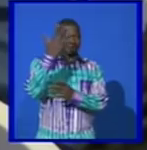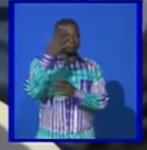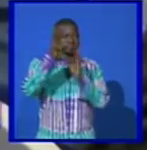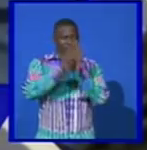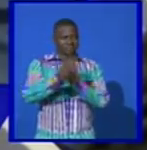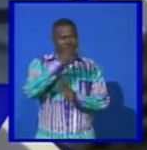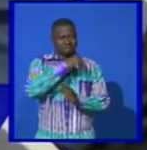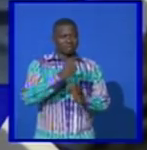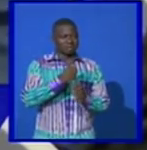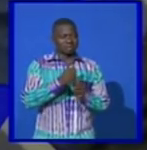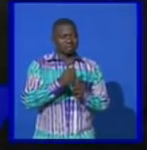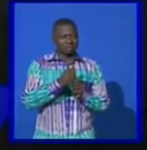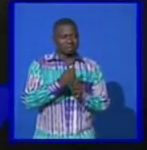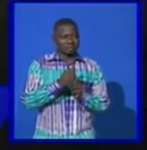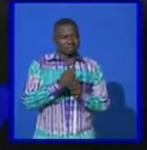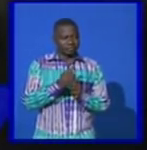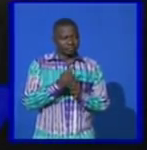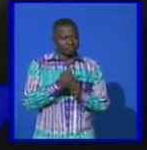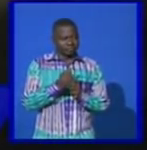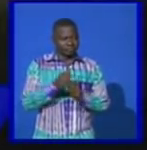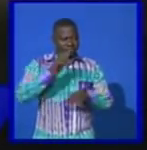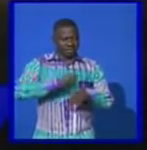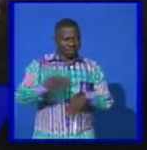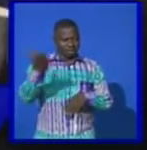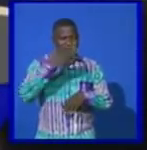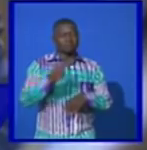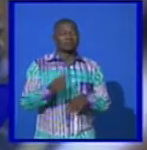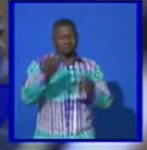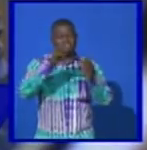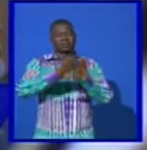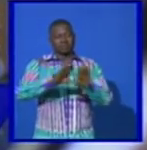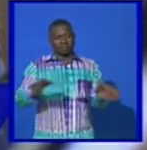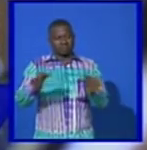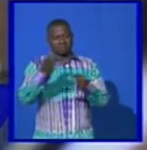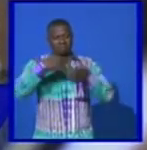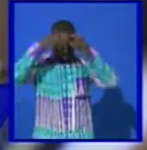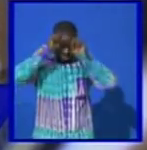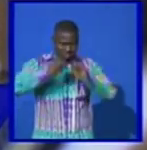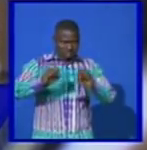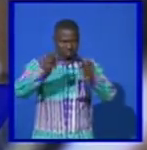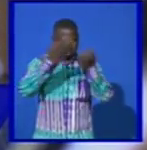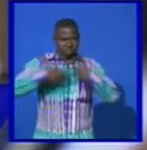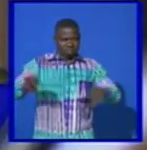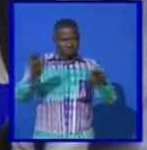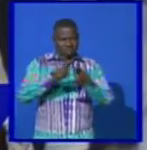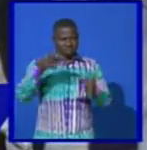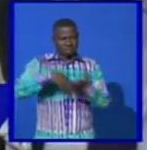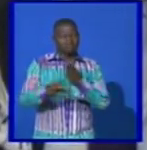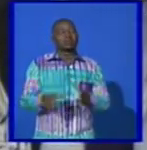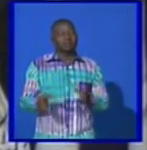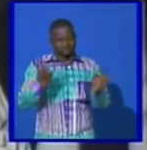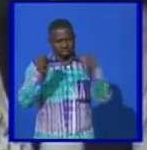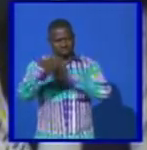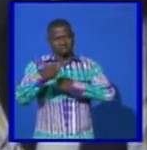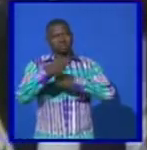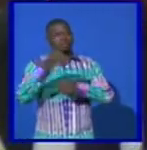prospérité partagée. Après cette cérémonie d'ouverture, les chefs d'État se sont retrouvés dans la salle de conférence pour une rencontre